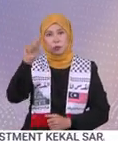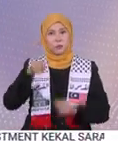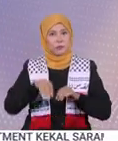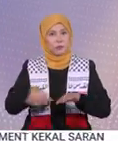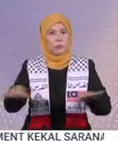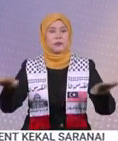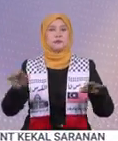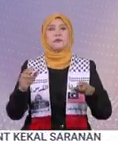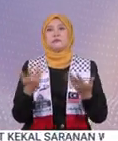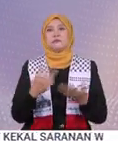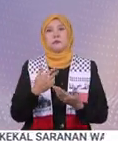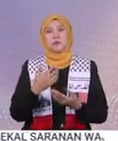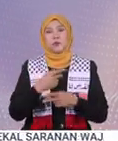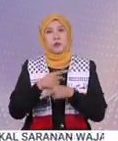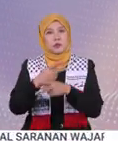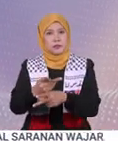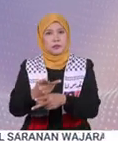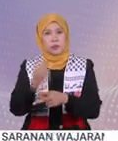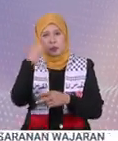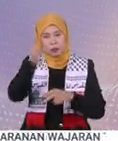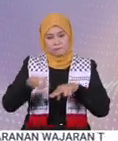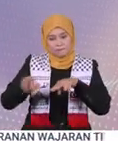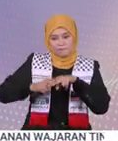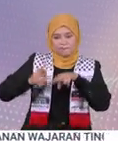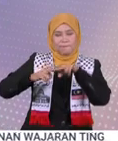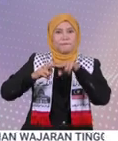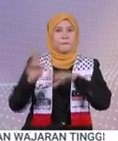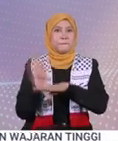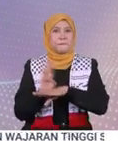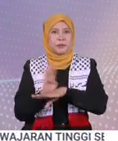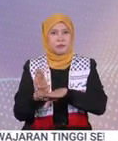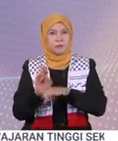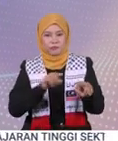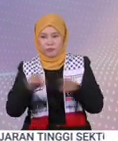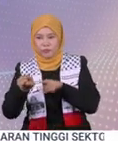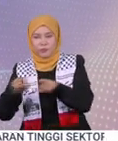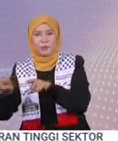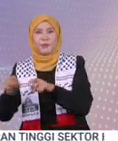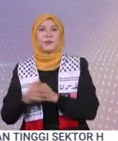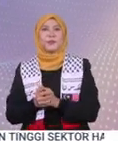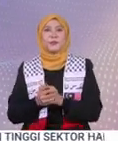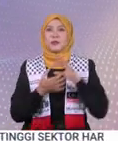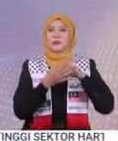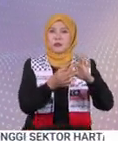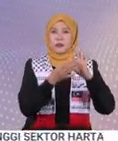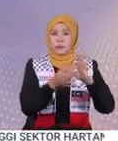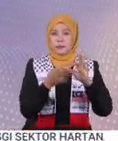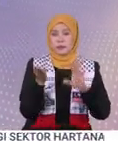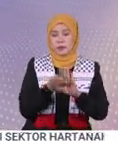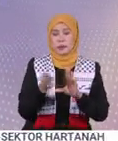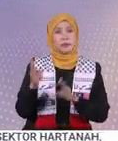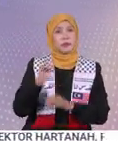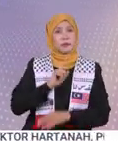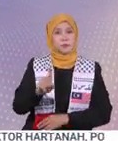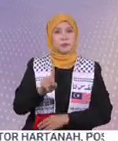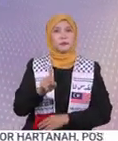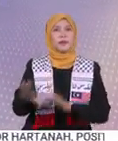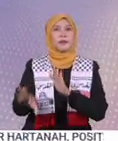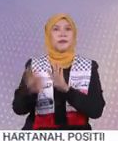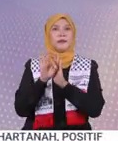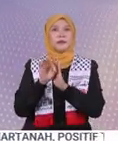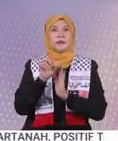memperluaskan akses pembiayaan dan meningkatkan daya saing usahawan berkenaan. Melalui kerjasama itu, Bank Islam turut melantik